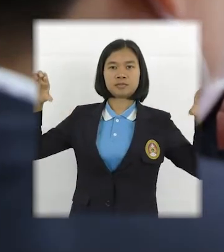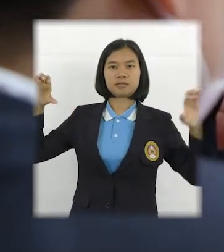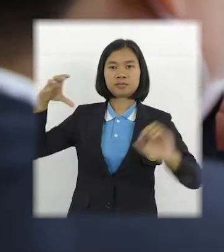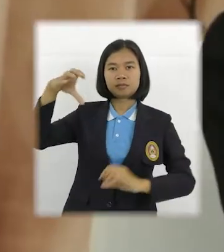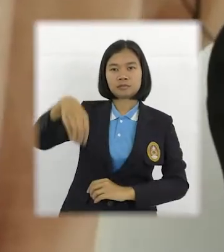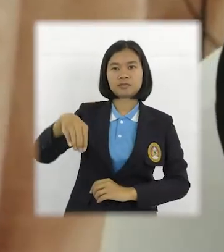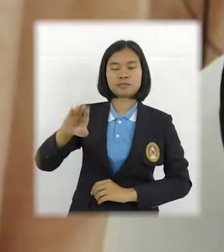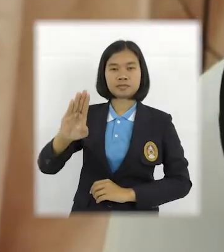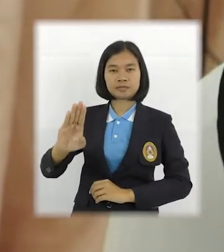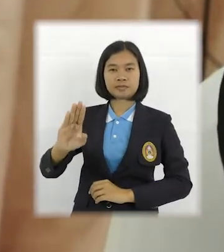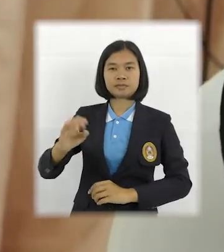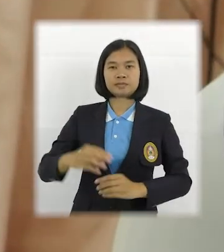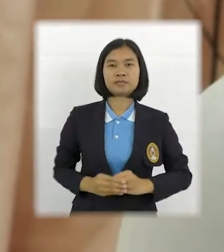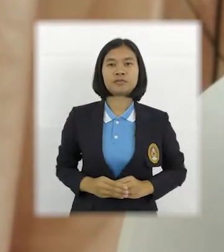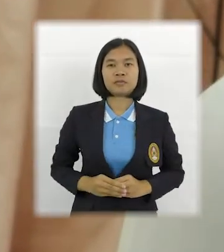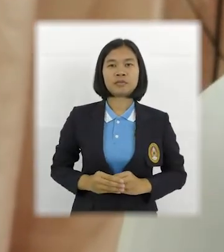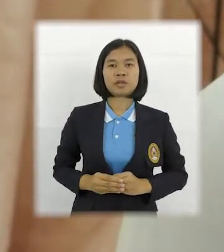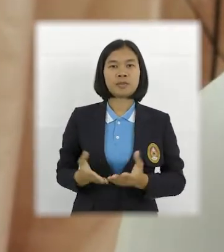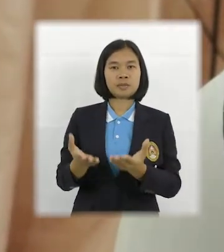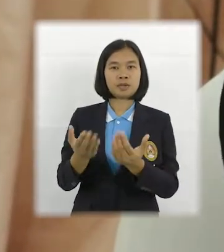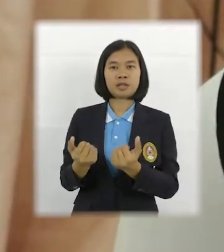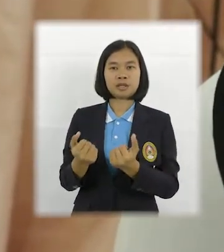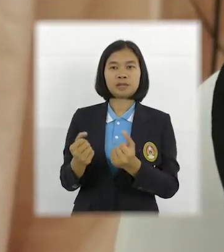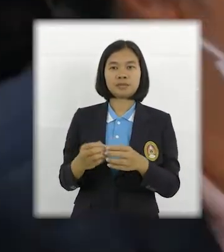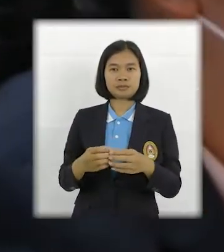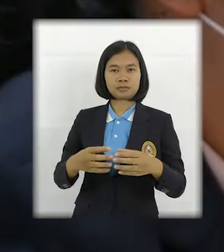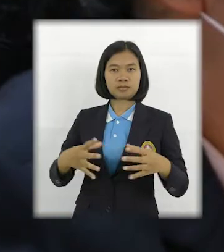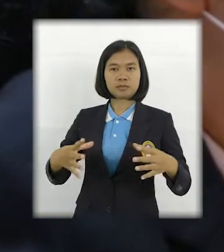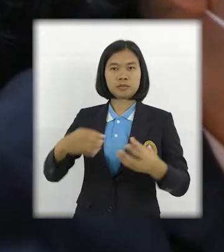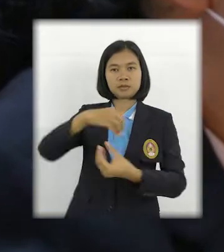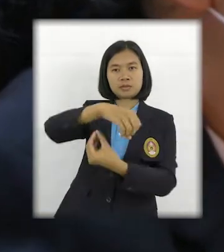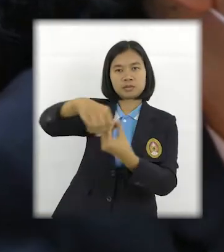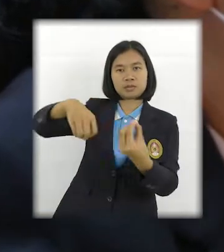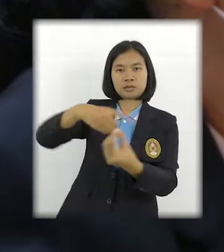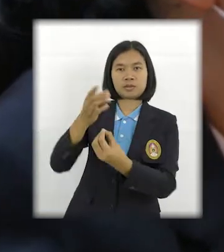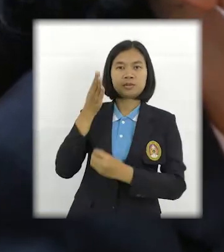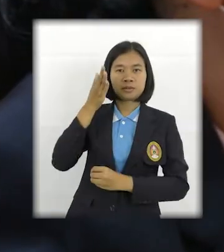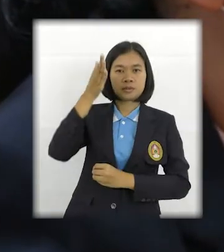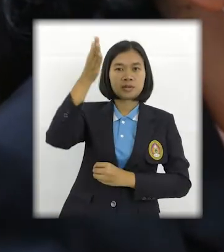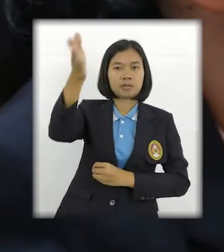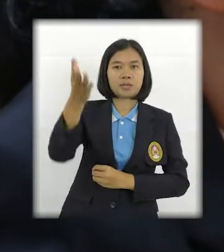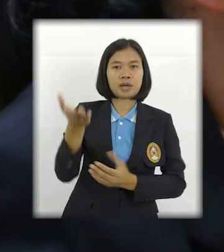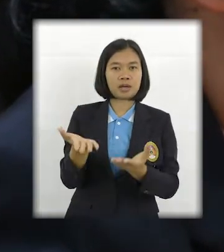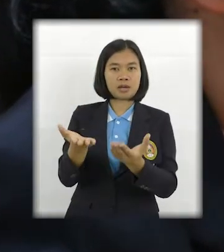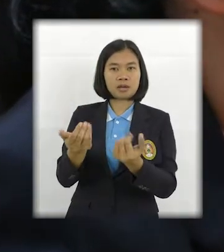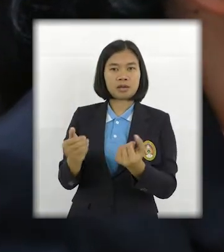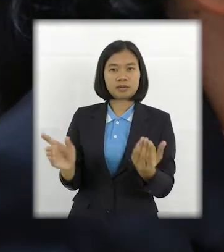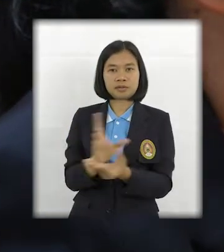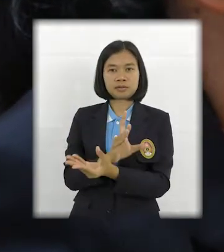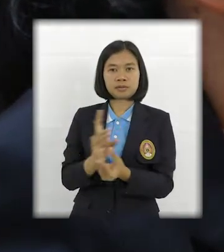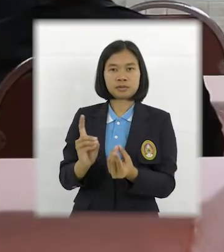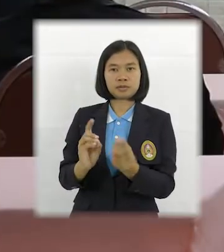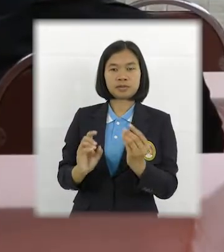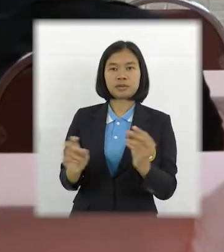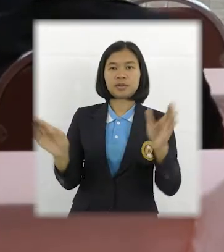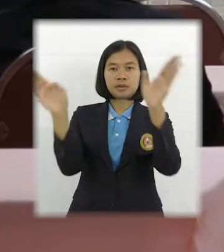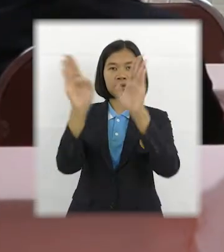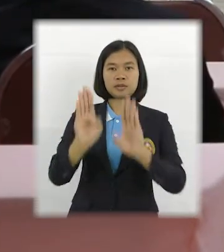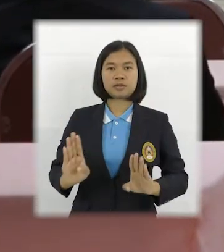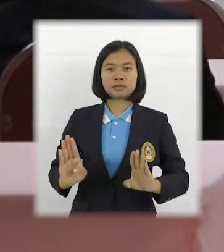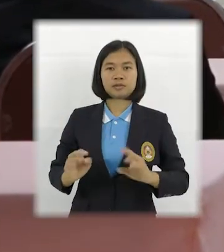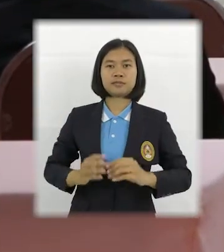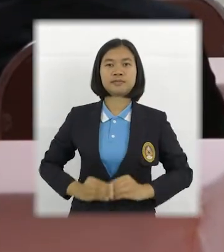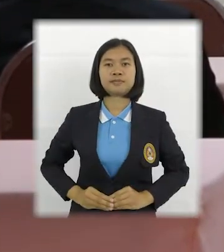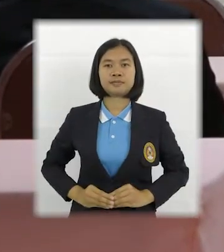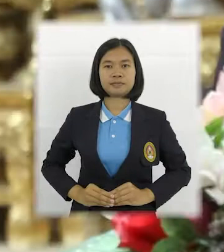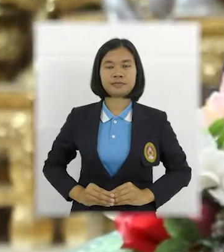งานทั้งภาครัฐและภาคเอกชนตลอดจนเพื่อรองรับต่อการขยายตัวของระบบเศรษฐกิจในอนาคตรองรับประชาค